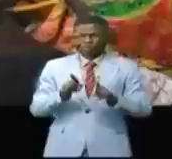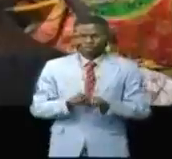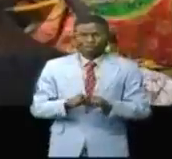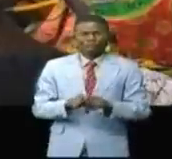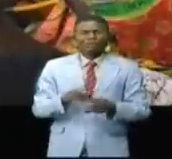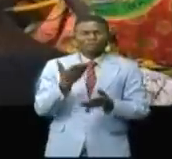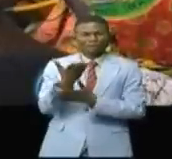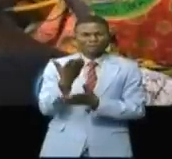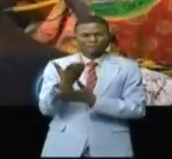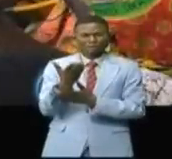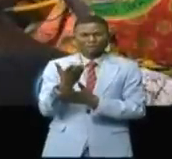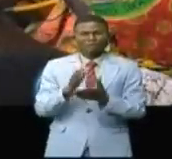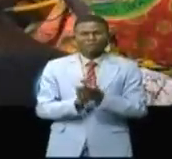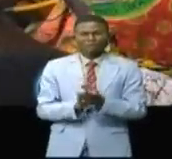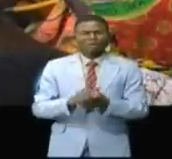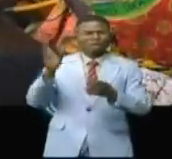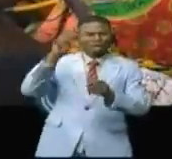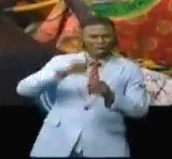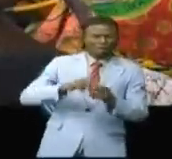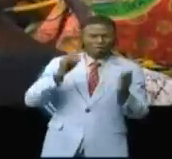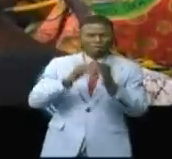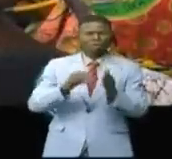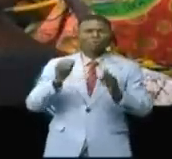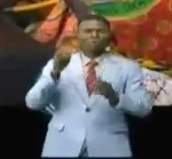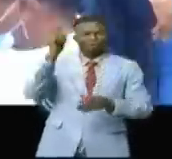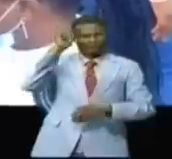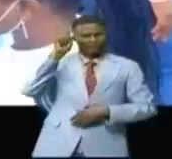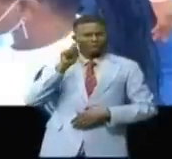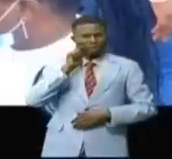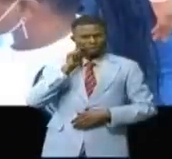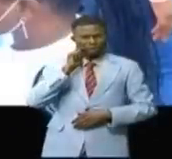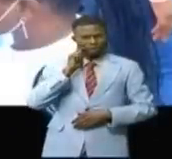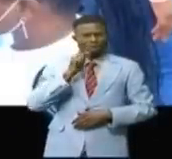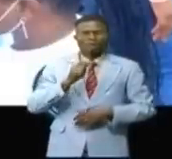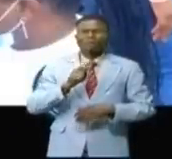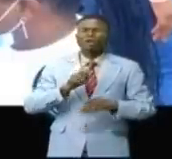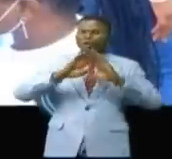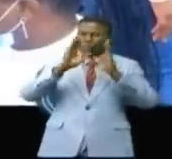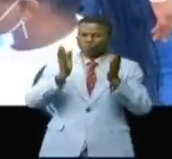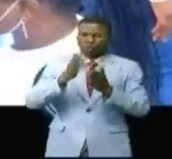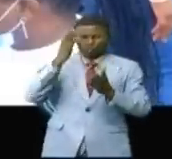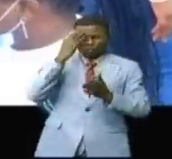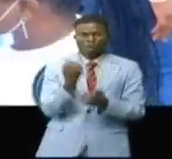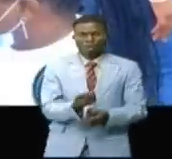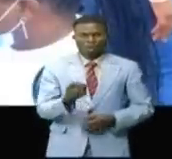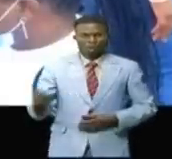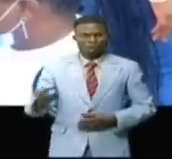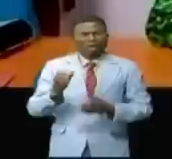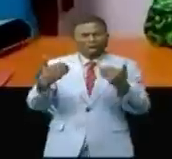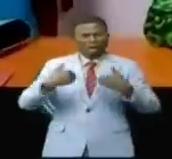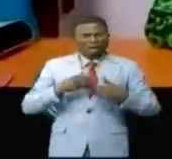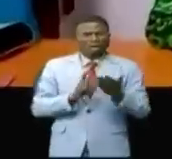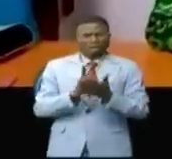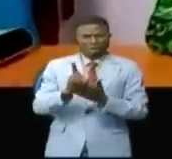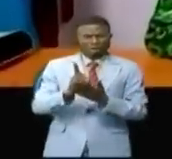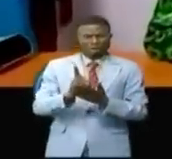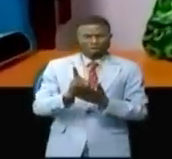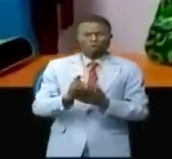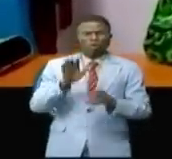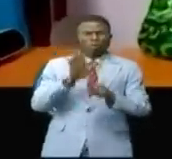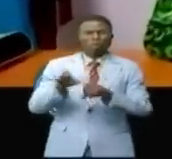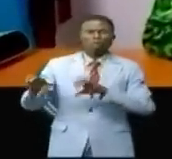les violences basées sur le genre l'on sait tous que l'enfant a droit aux divertissements